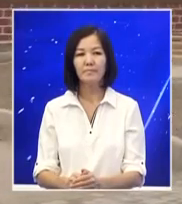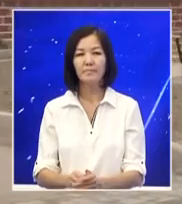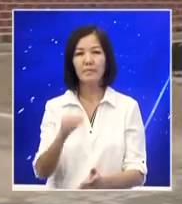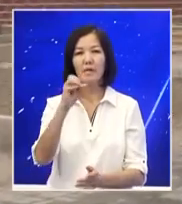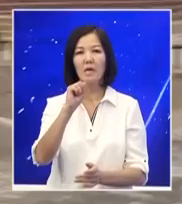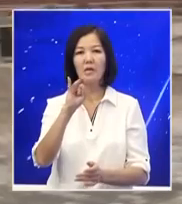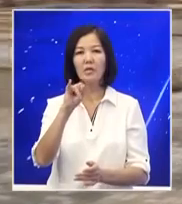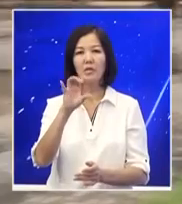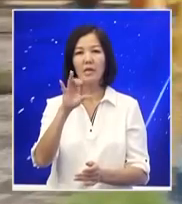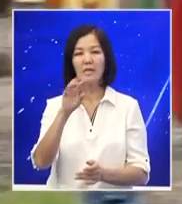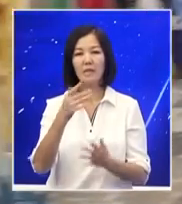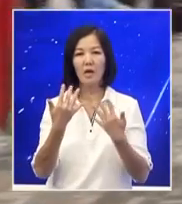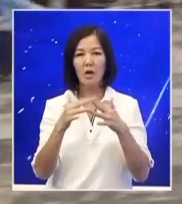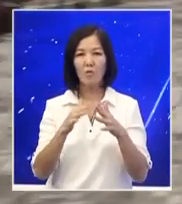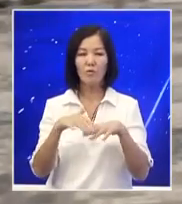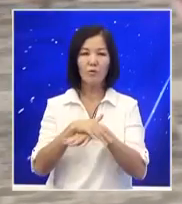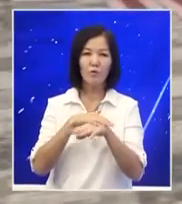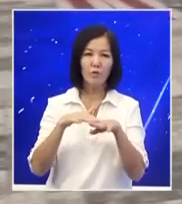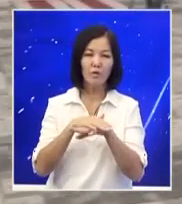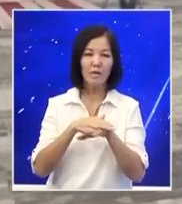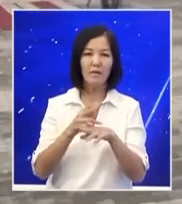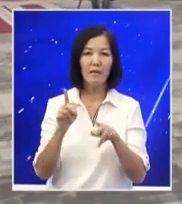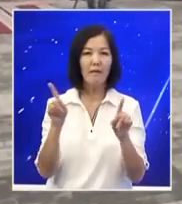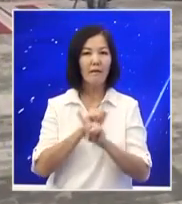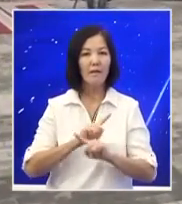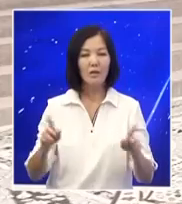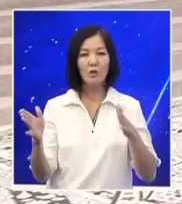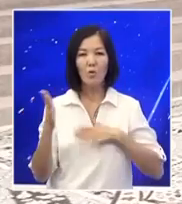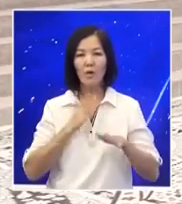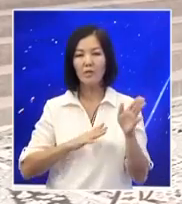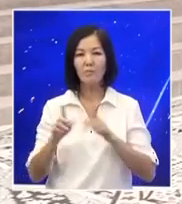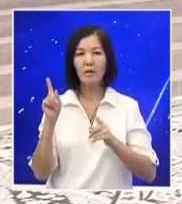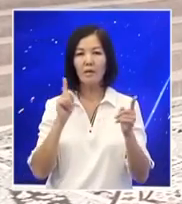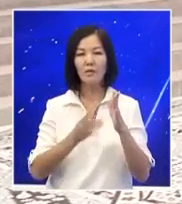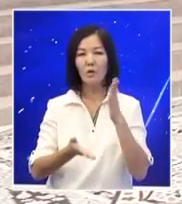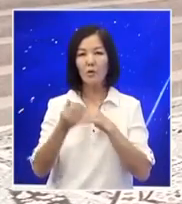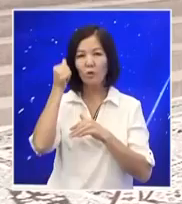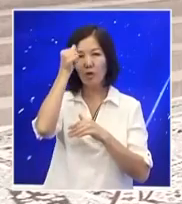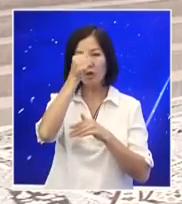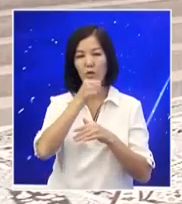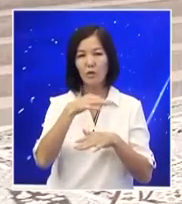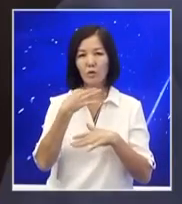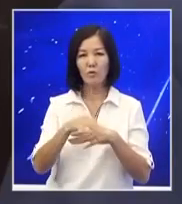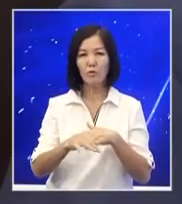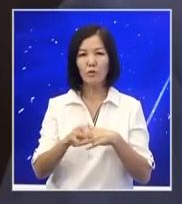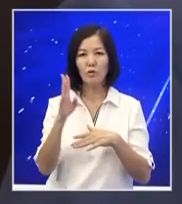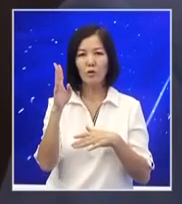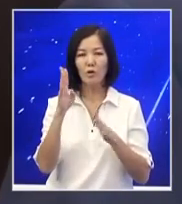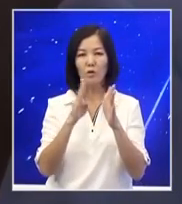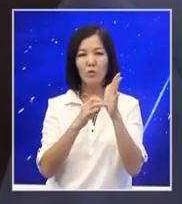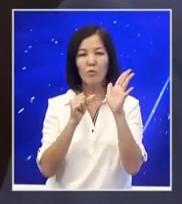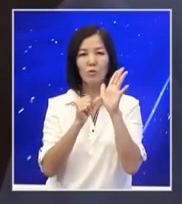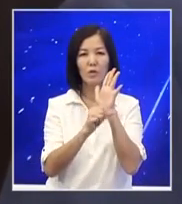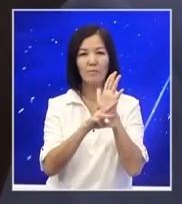Жайсаң ауылы тұрғындары білім күнін ерекше қуанышпен қарсы алды. Өткен жылдың күзінде облыс әкімінің қолдауымен 960 миллион теңге